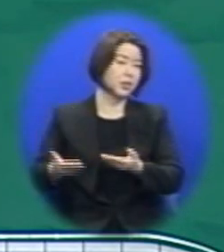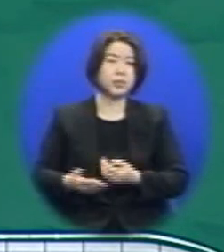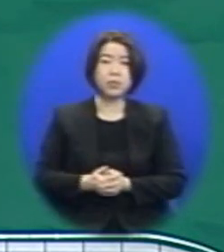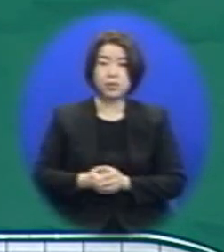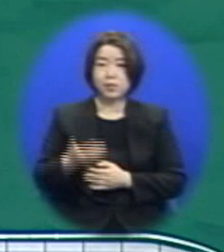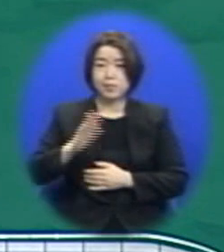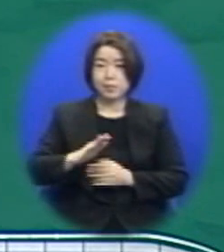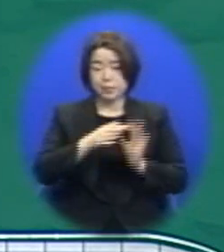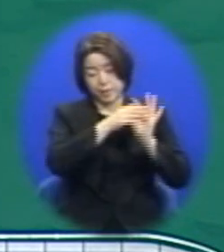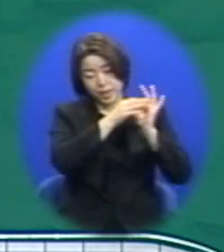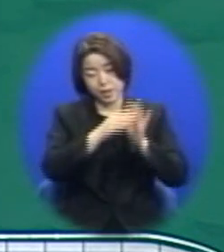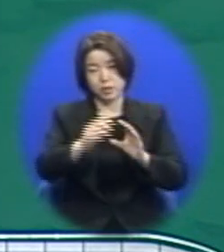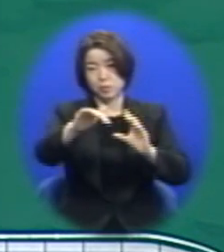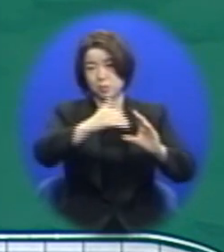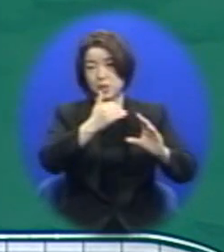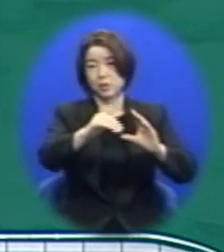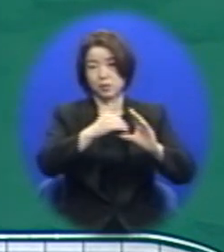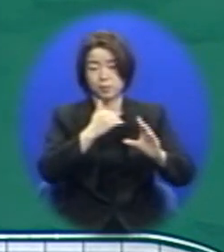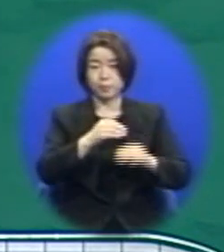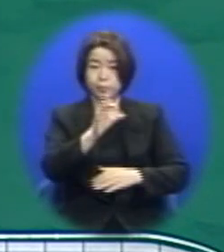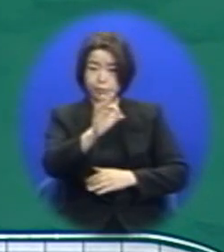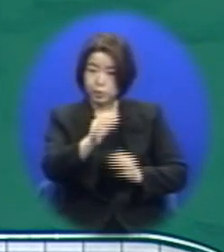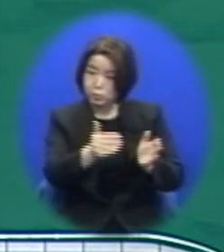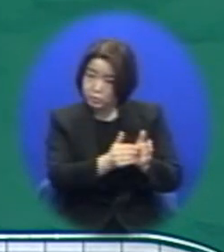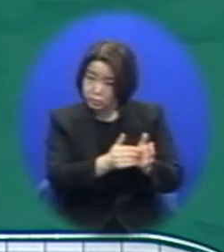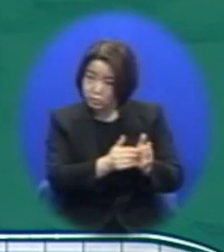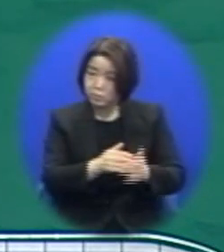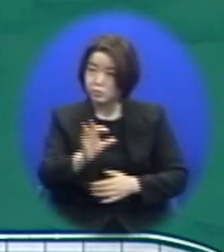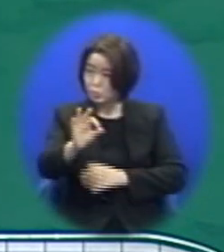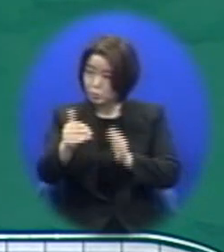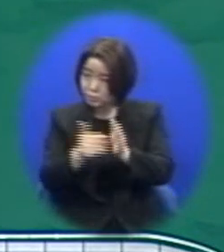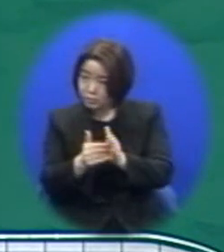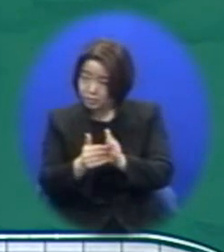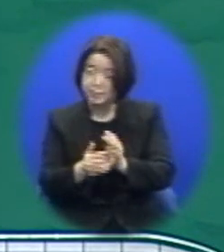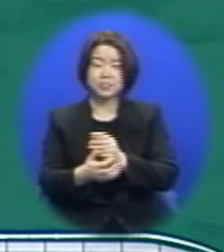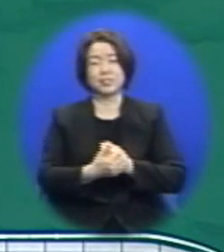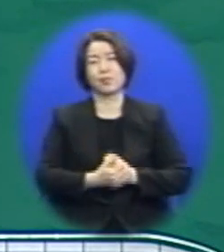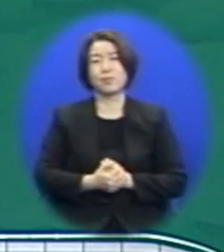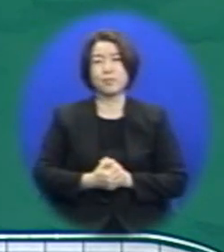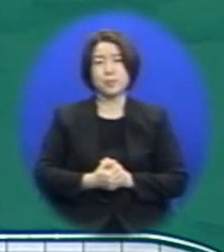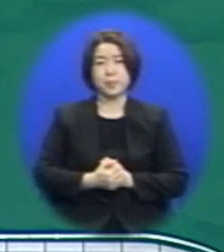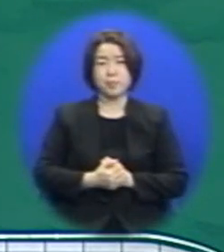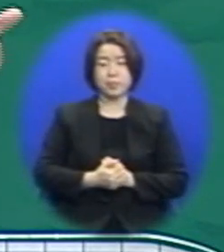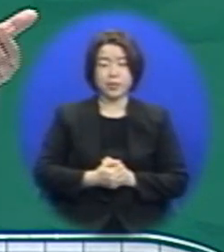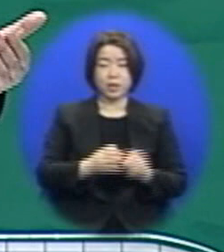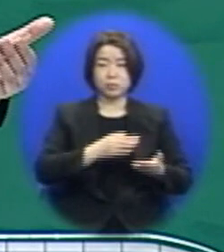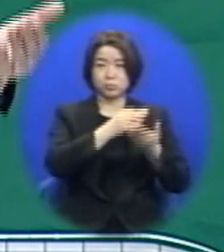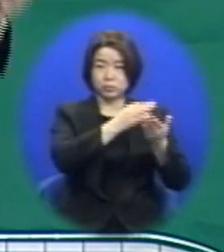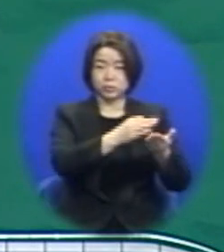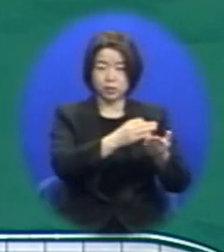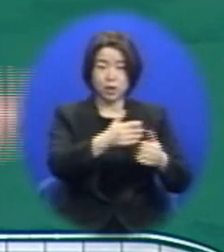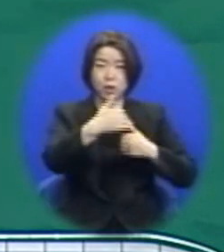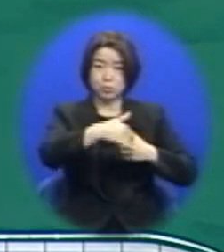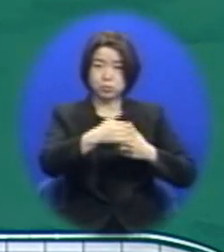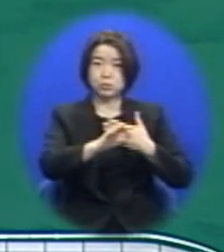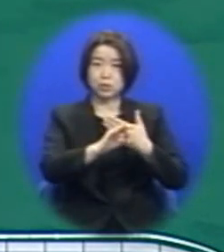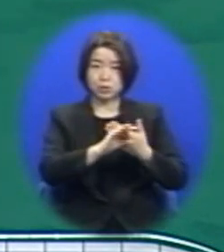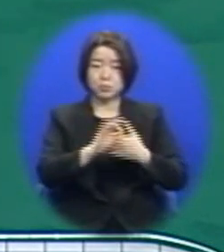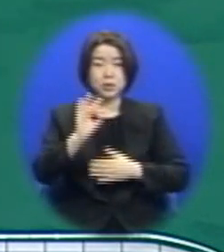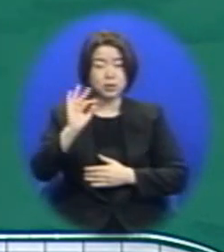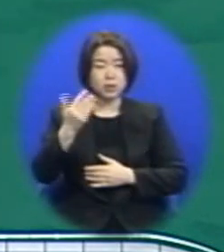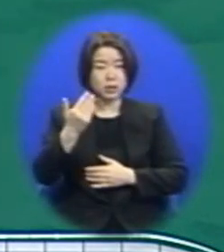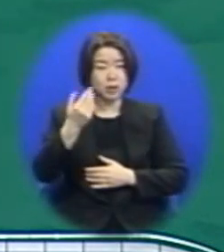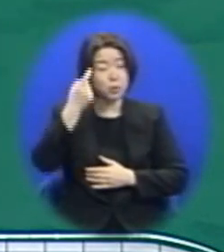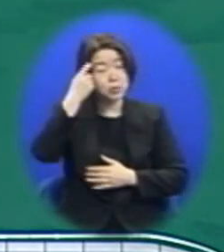근데 계속 메일이 와요. 돈 됐냐고. 아니 등록금 해달라고 부탁하면 그냥 된 걸로